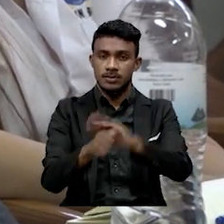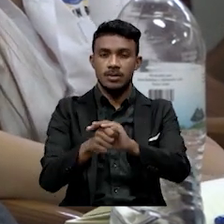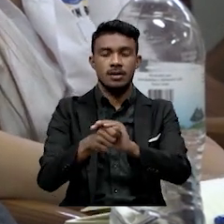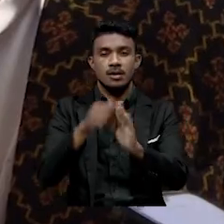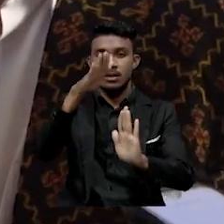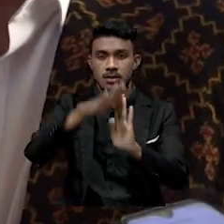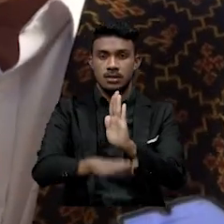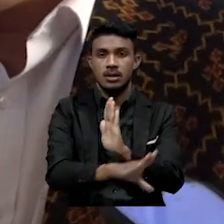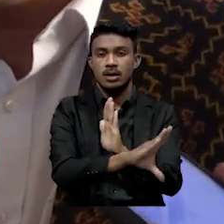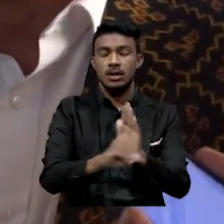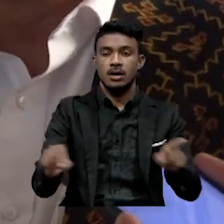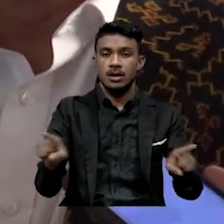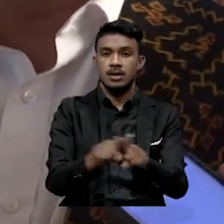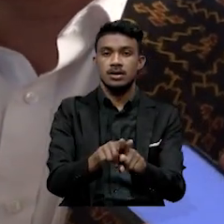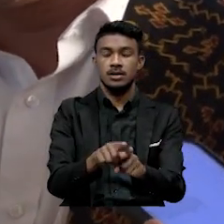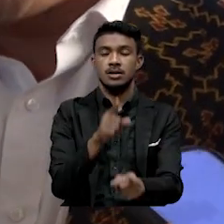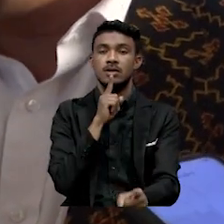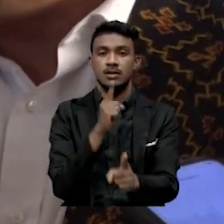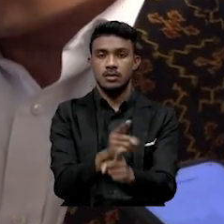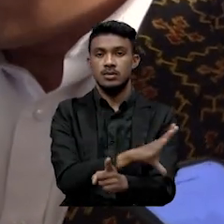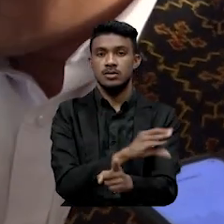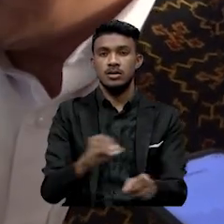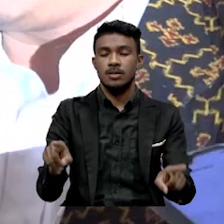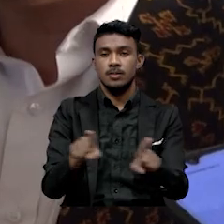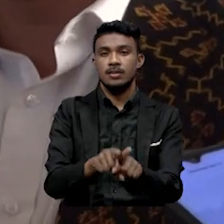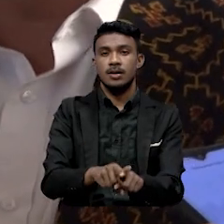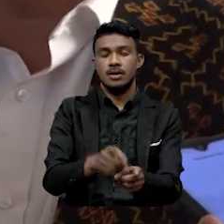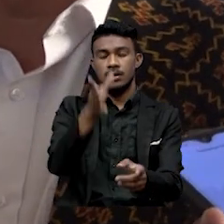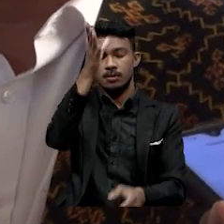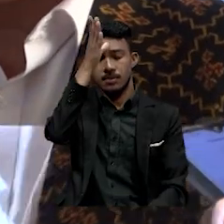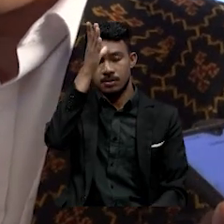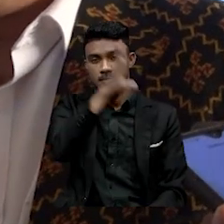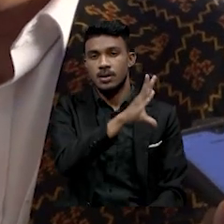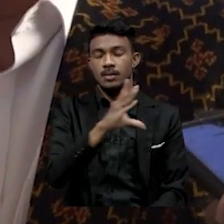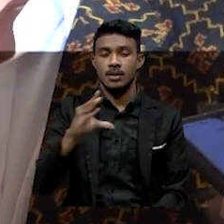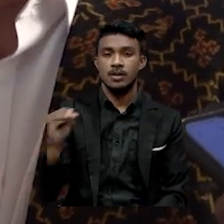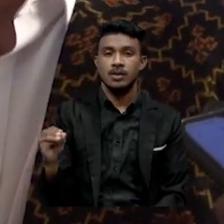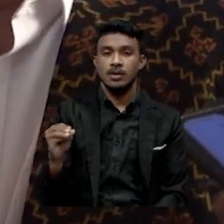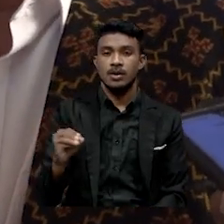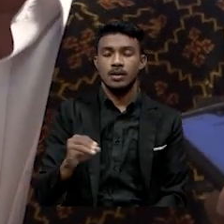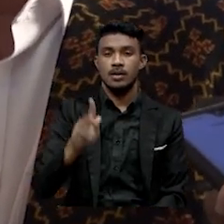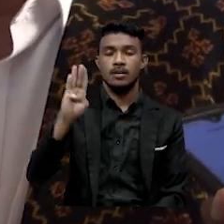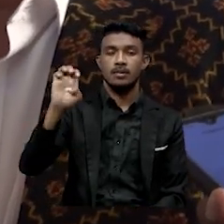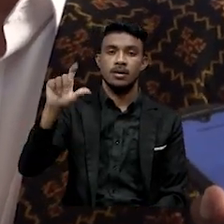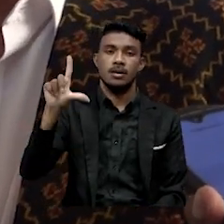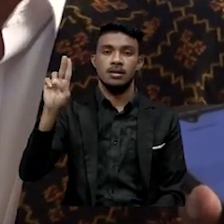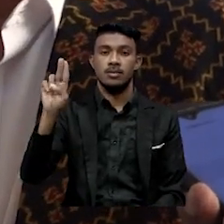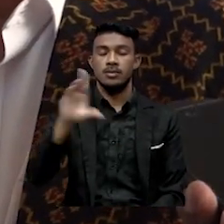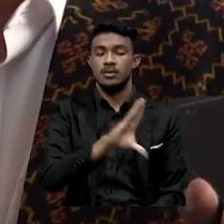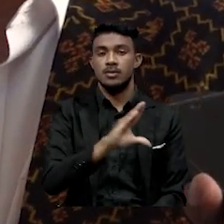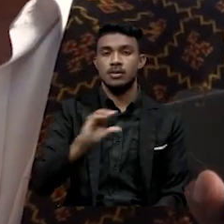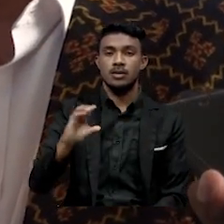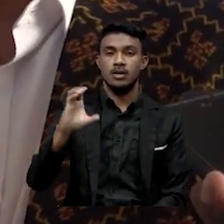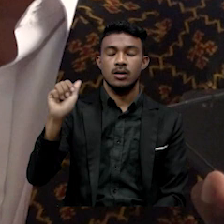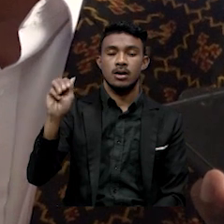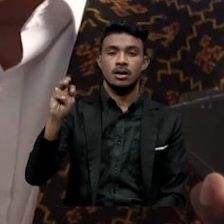dan industri Nusa Tenggara Timur beserta Bapak Bupati aku ngeten Belu dan akan meredakan